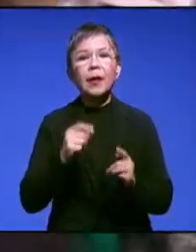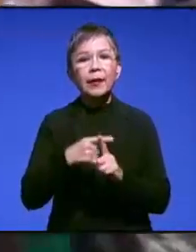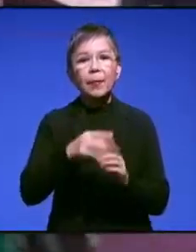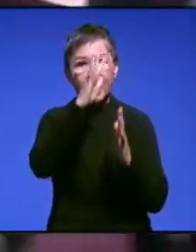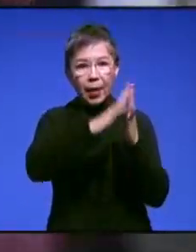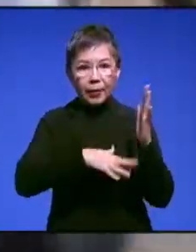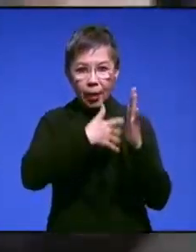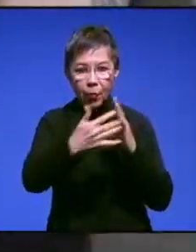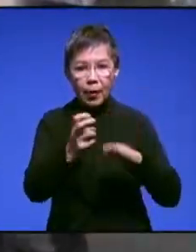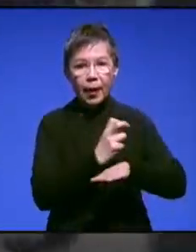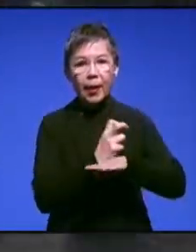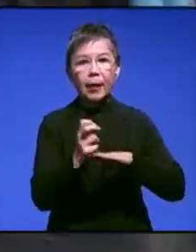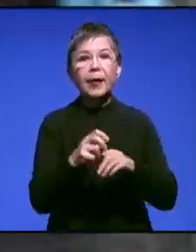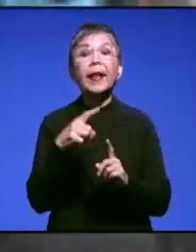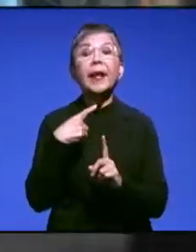keberangkatan KRL.